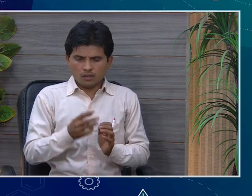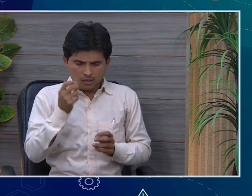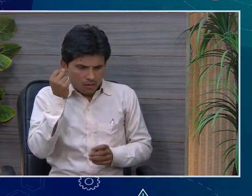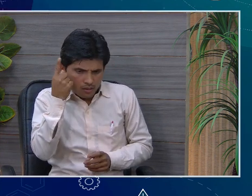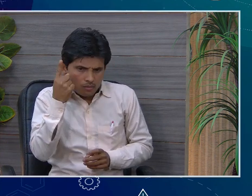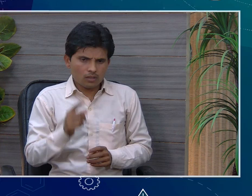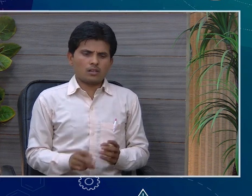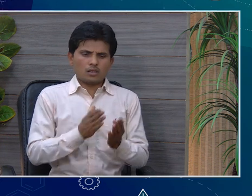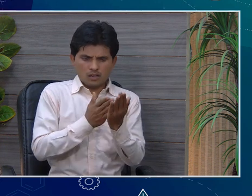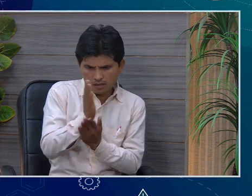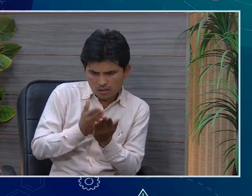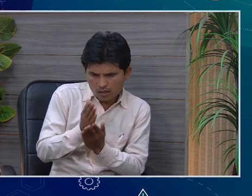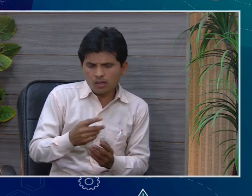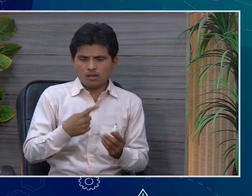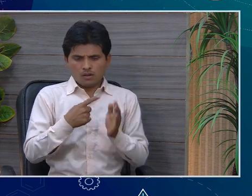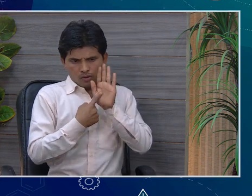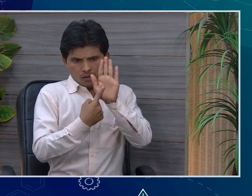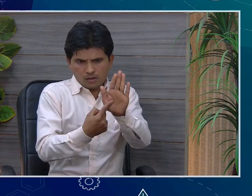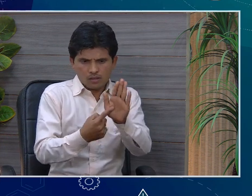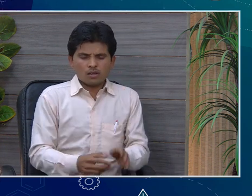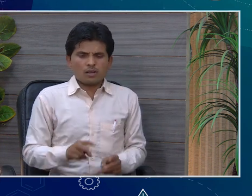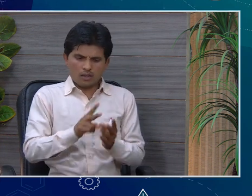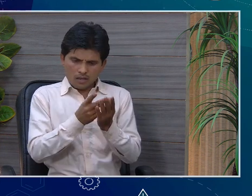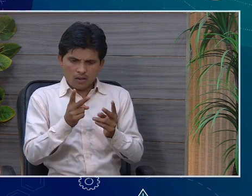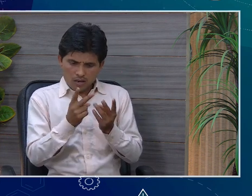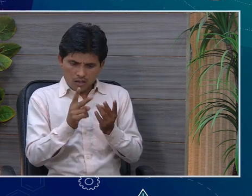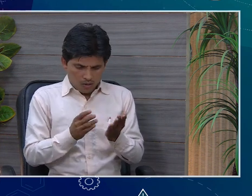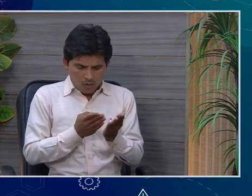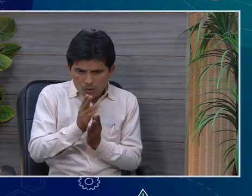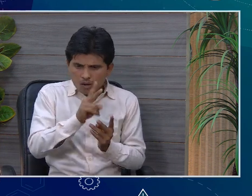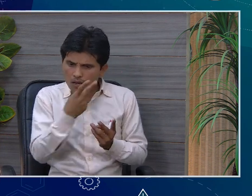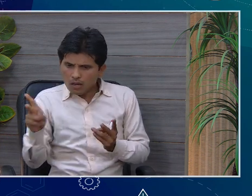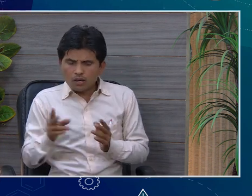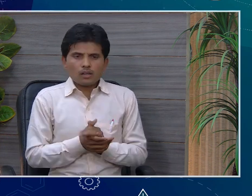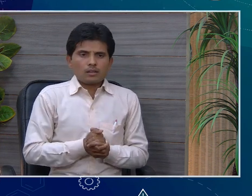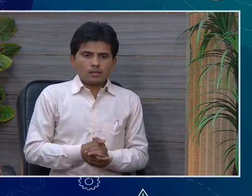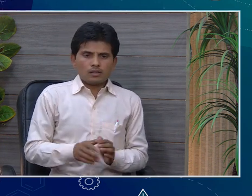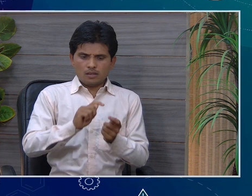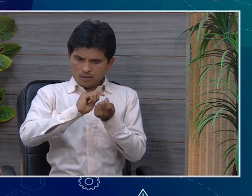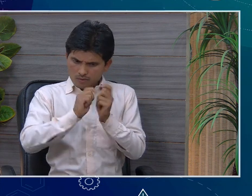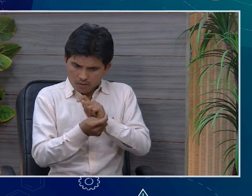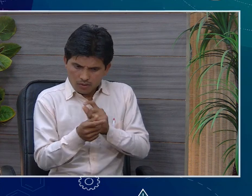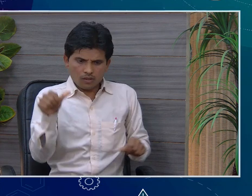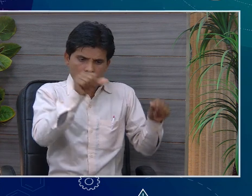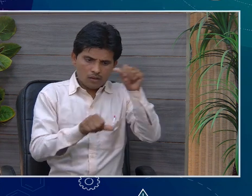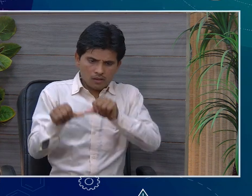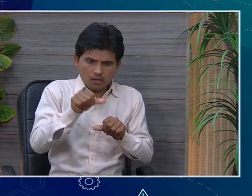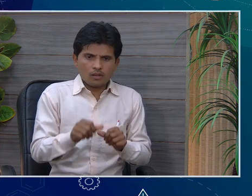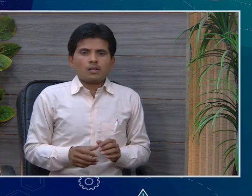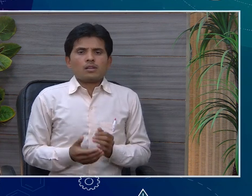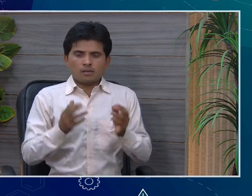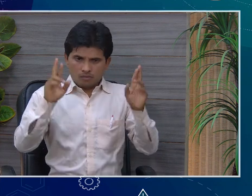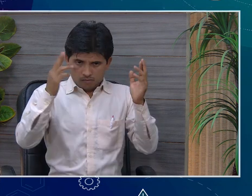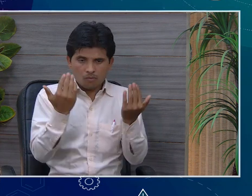समझने का तरीका और उसको एक्सप्रेस करने का तरीका अलग है तो वह जब विज्ञान में इन्वॉल्व होंगे तब वह चेंजेस विज्ञान में आने की संभावना है